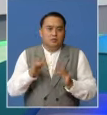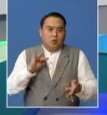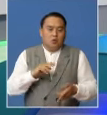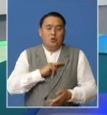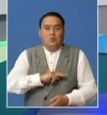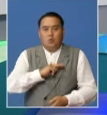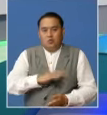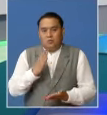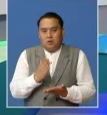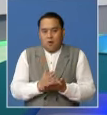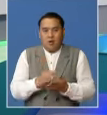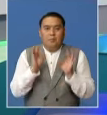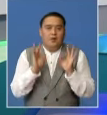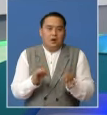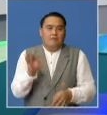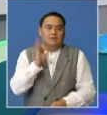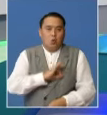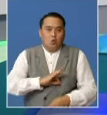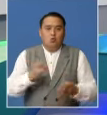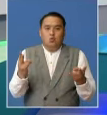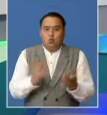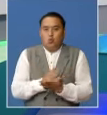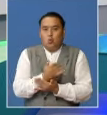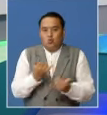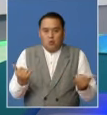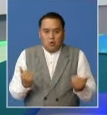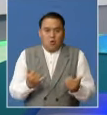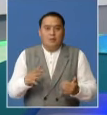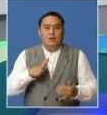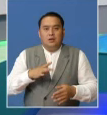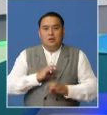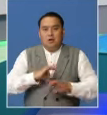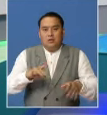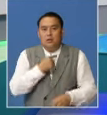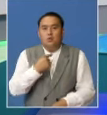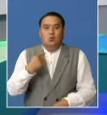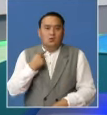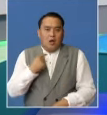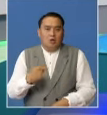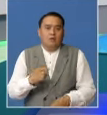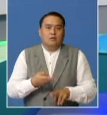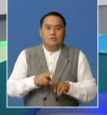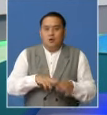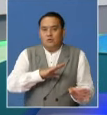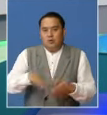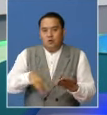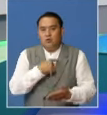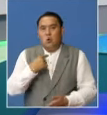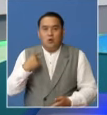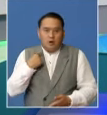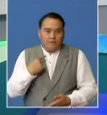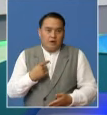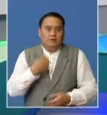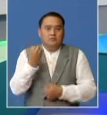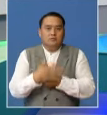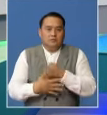государственных структур. А как правильно воспользоваться необходимой услугой, рассказали на ярмарке, прошедшей в городе Талдыкурган. В